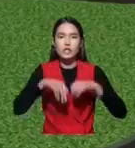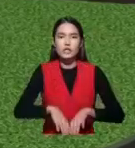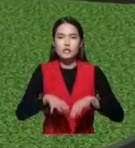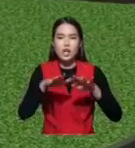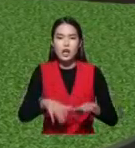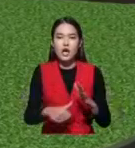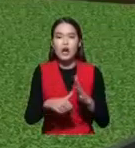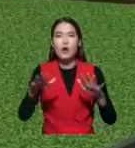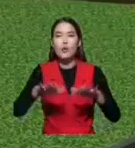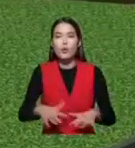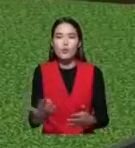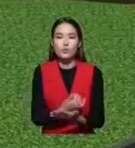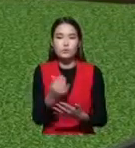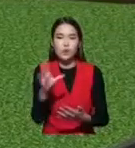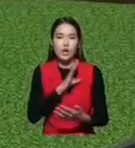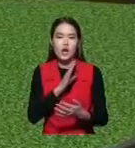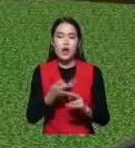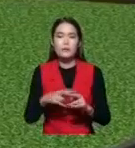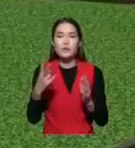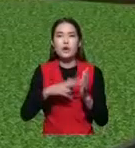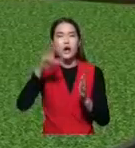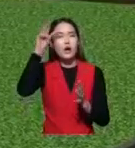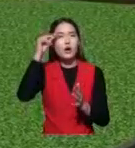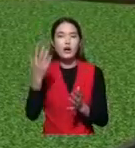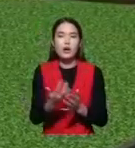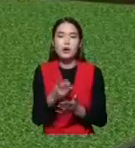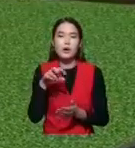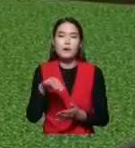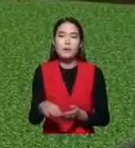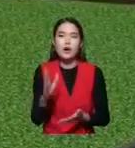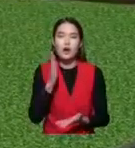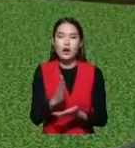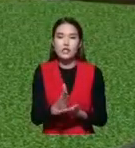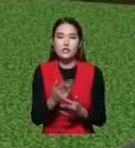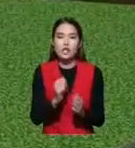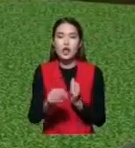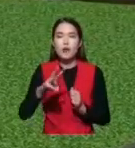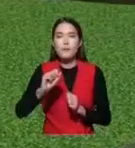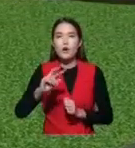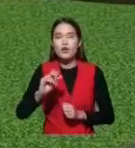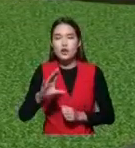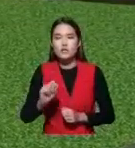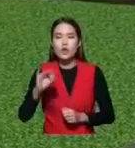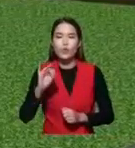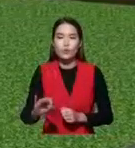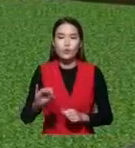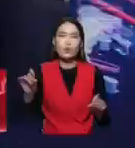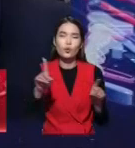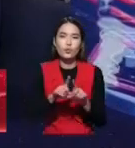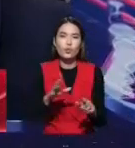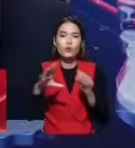6-шы орында тұр. Оның активінде 24 ұпай бар. Чемпиондар Лигасының тобында Манчестер Юнайтед 3 ұпаймен соңғы